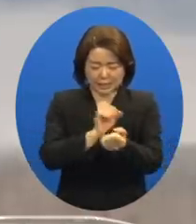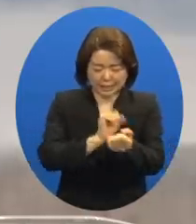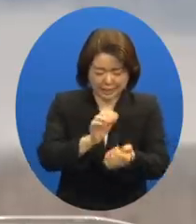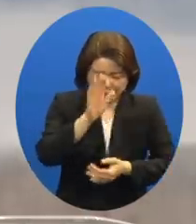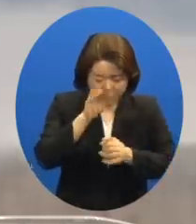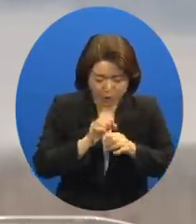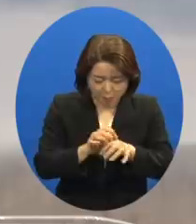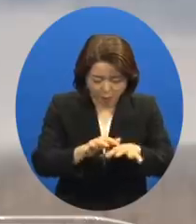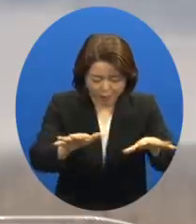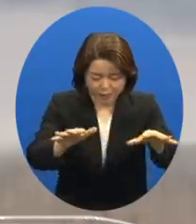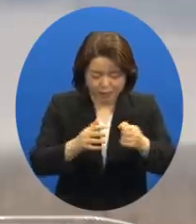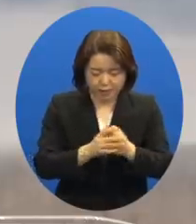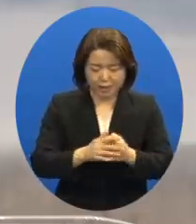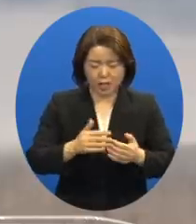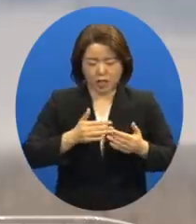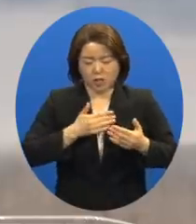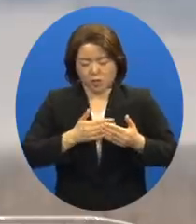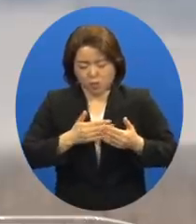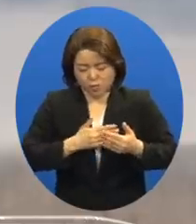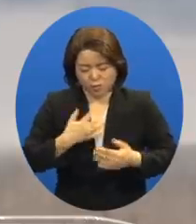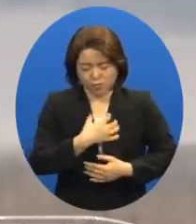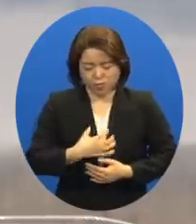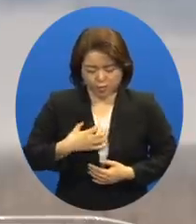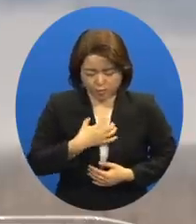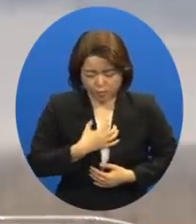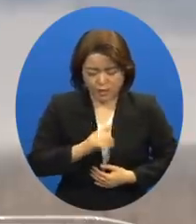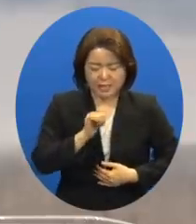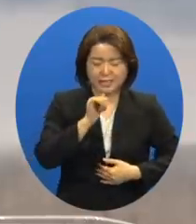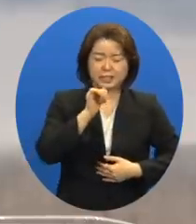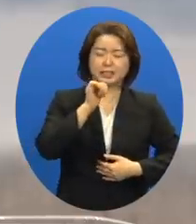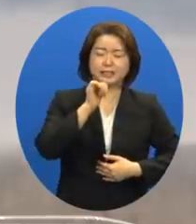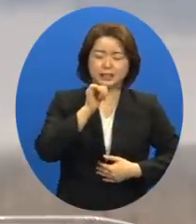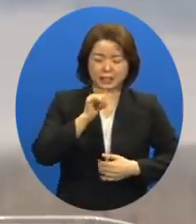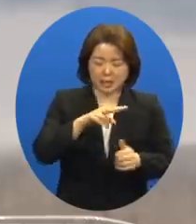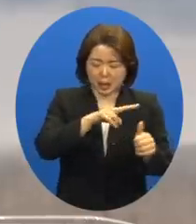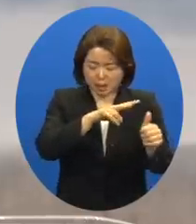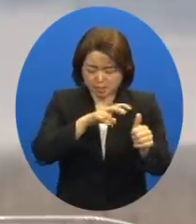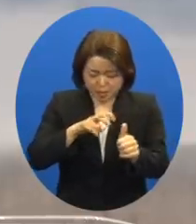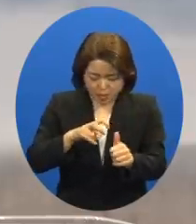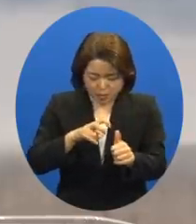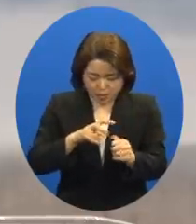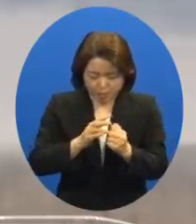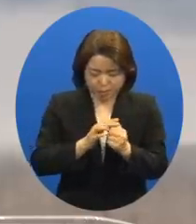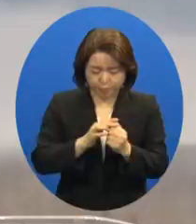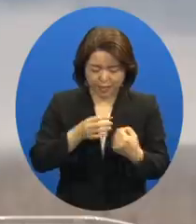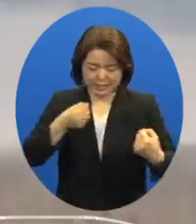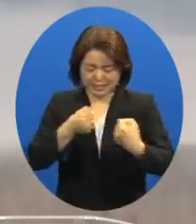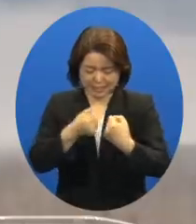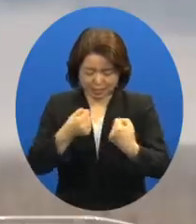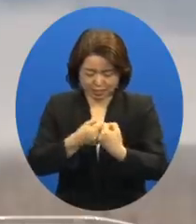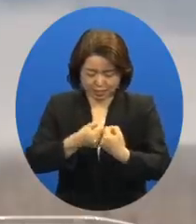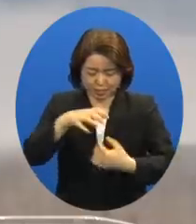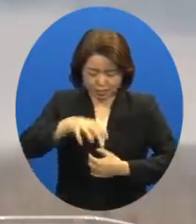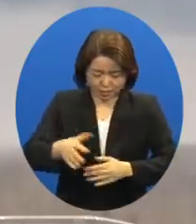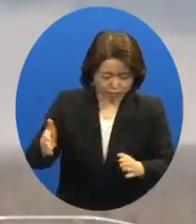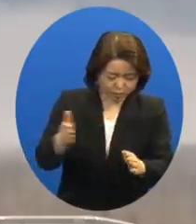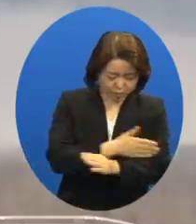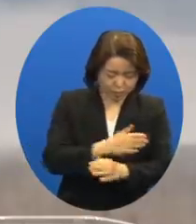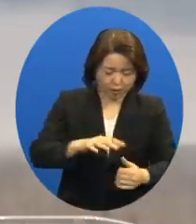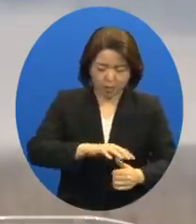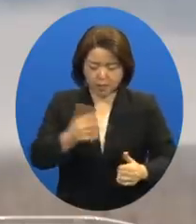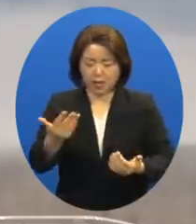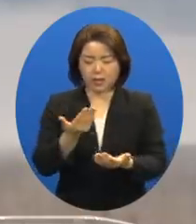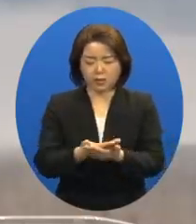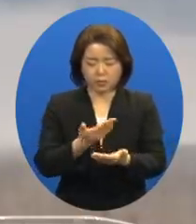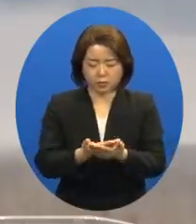확산, 두려움과 염려, 가난, 미움과 전쟁에서 우리가 벗어나게 하소서.